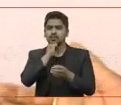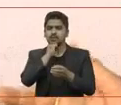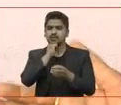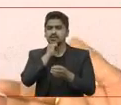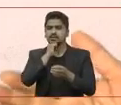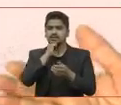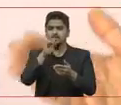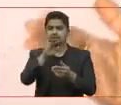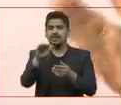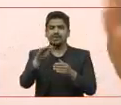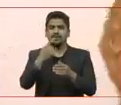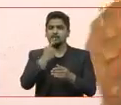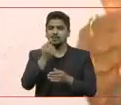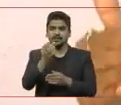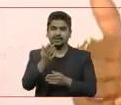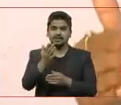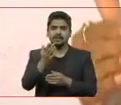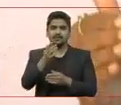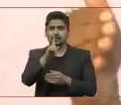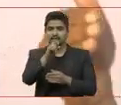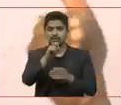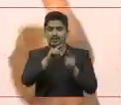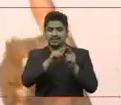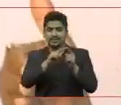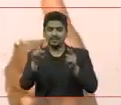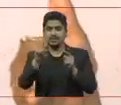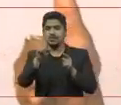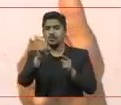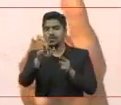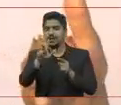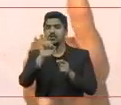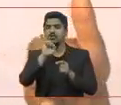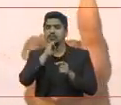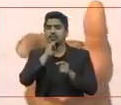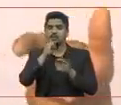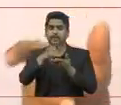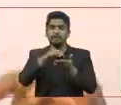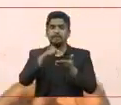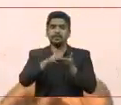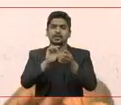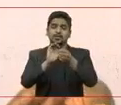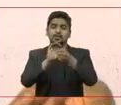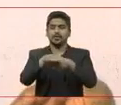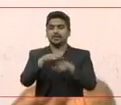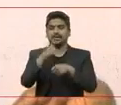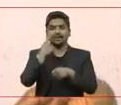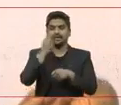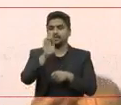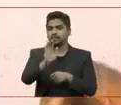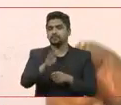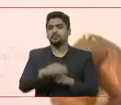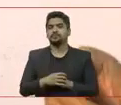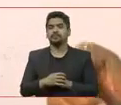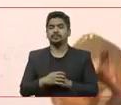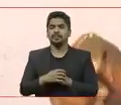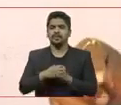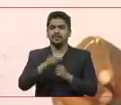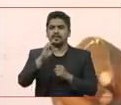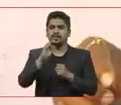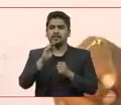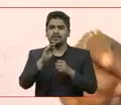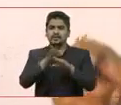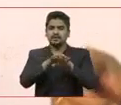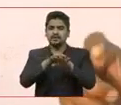मुनिलाई बालबालिका भन्दाखेरि 10 वर्षदेखि 18 वर्षको बिचमा चाहिँ अलि बढी हामीले पाइरहेका छौँ। अलमोस्ट